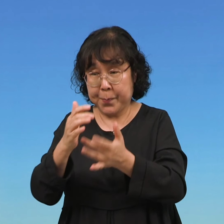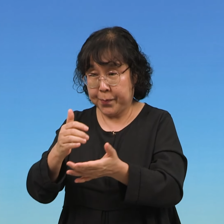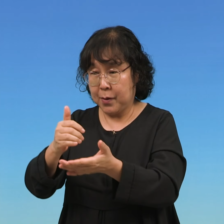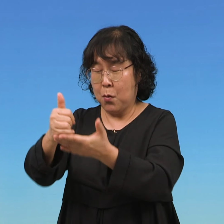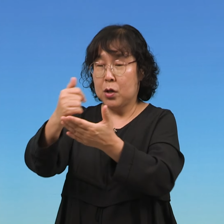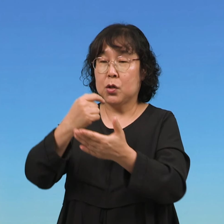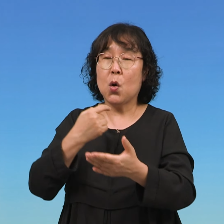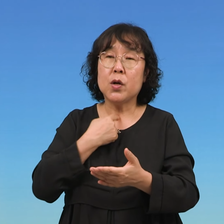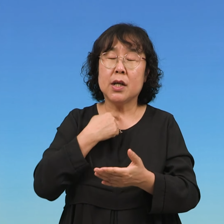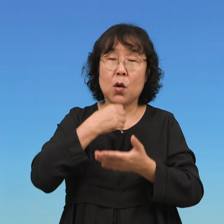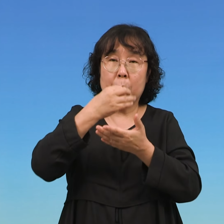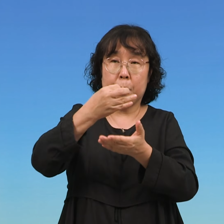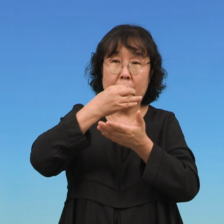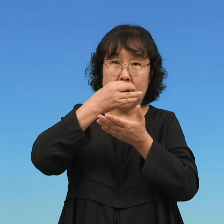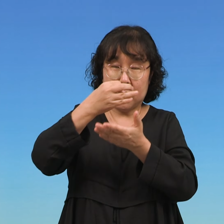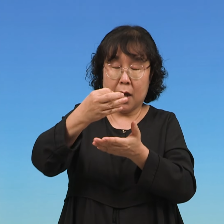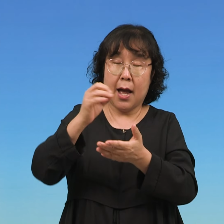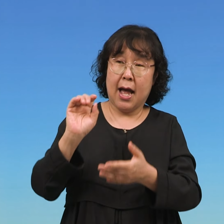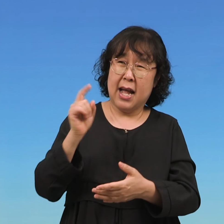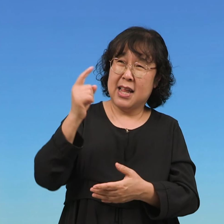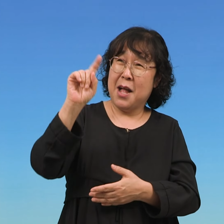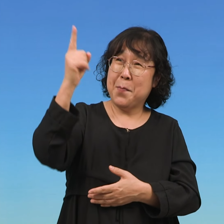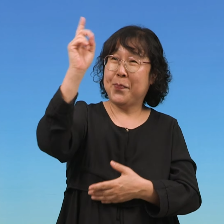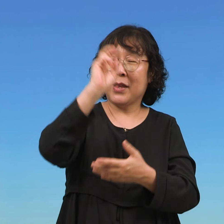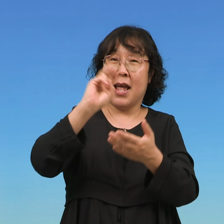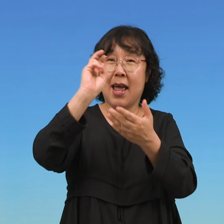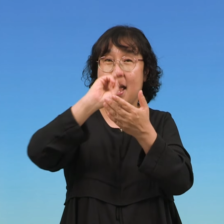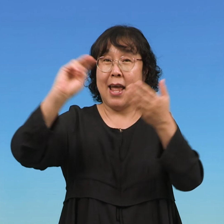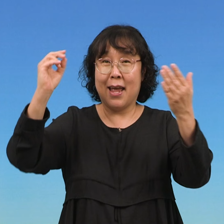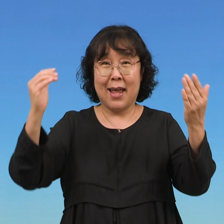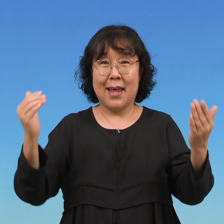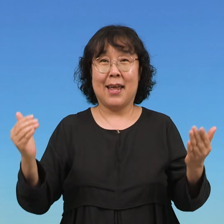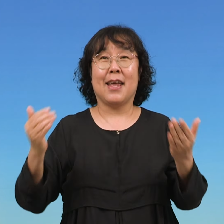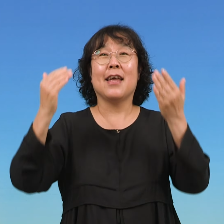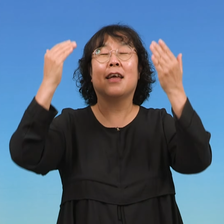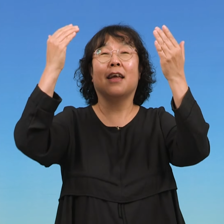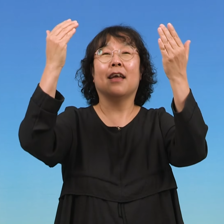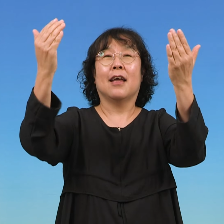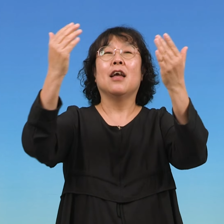예수 목소리 높여 찬송해요 주님의